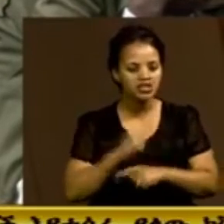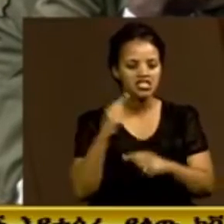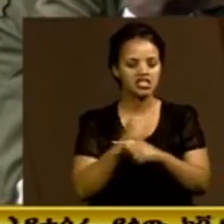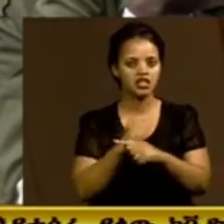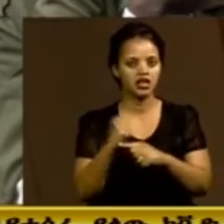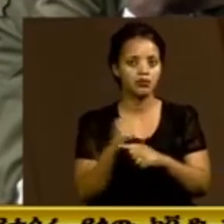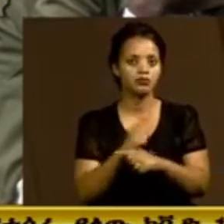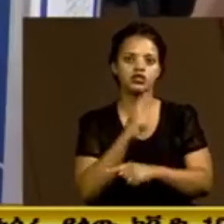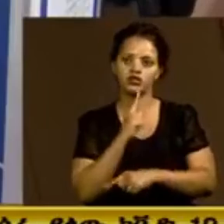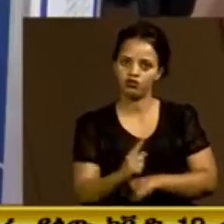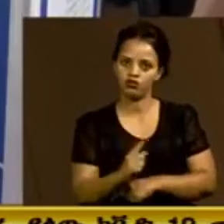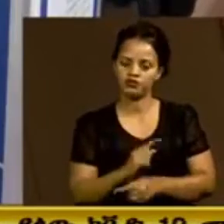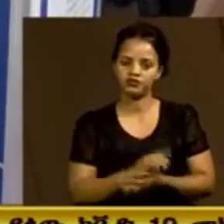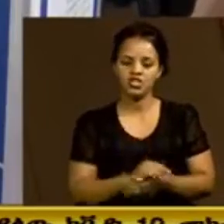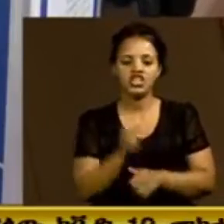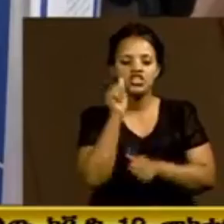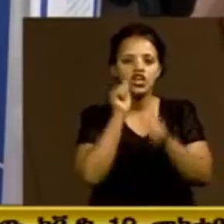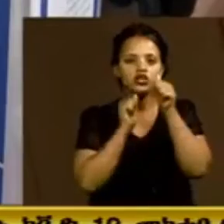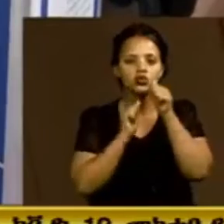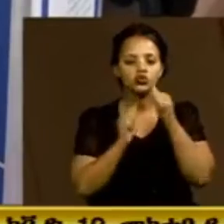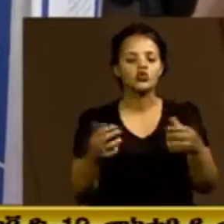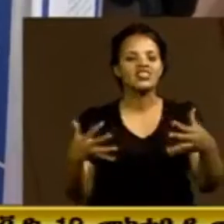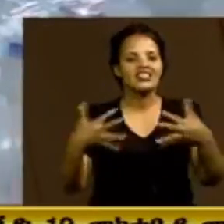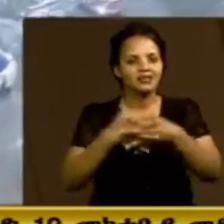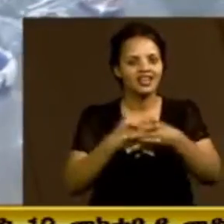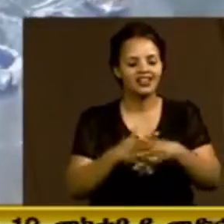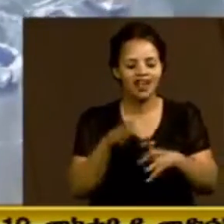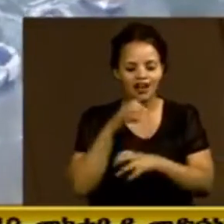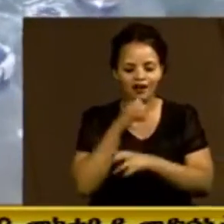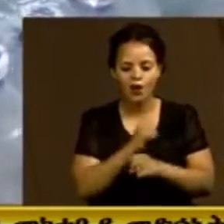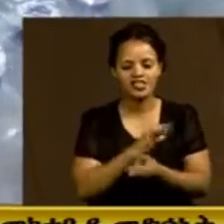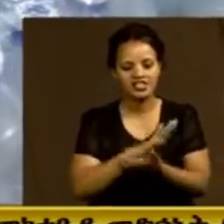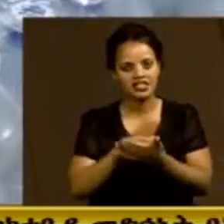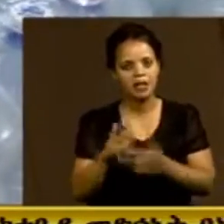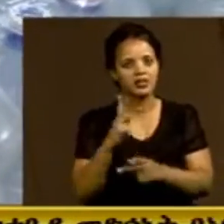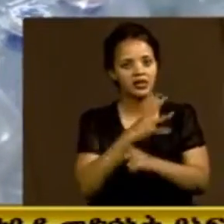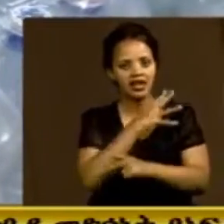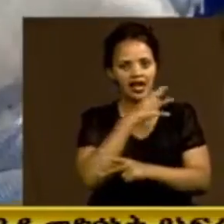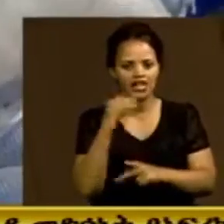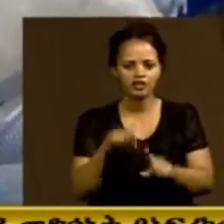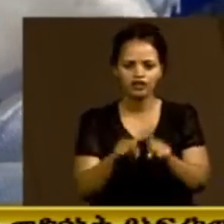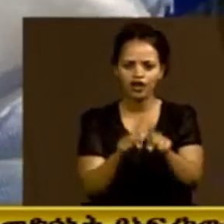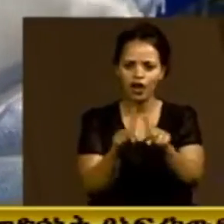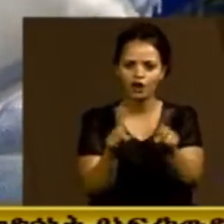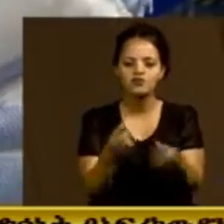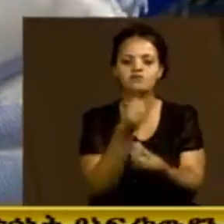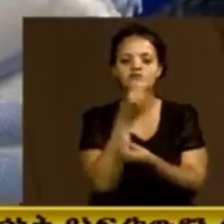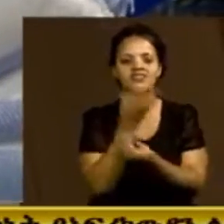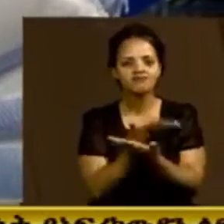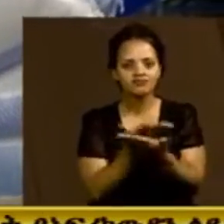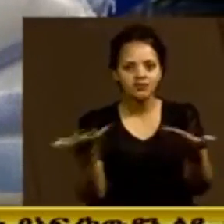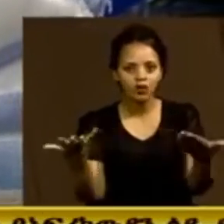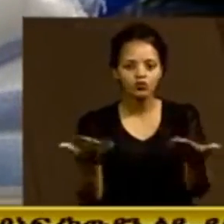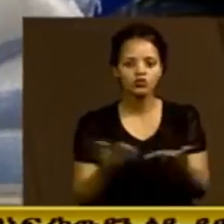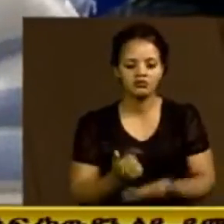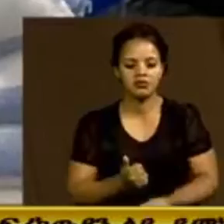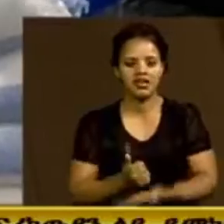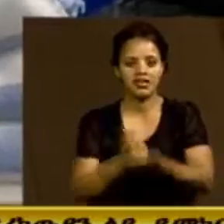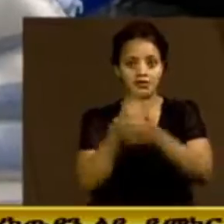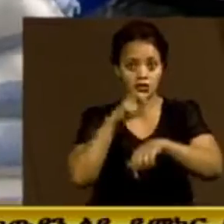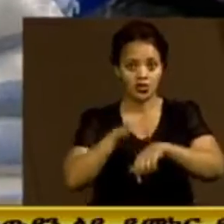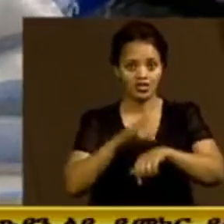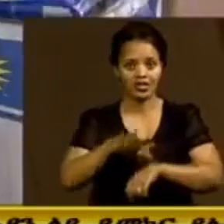እንድንተገብር ነው የምኞት። የእድሮቹ ጥምረት ለአረጋውያን የንጽህና መጠበቂያና የተለያዩ ምግብ ነክ ቁሳቁሶችን በለገሰበት